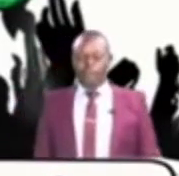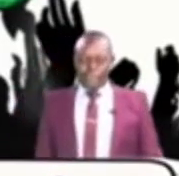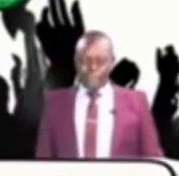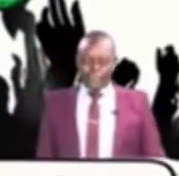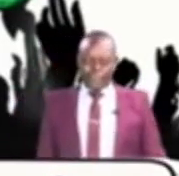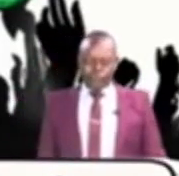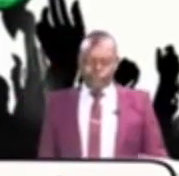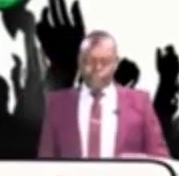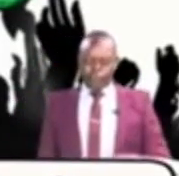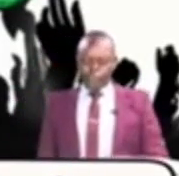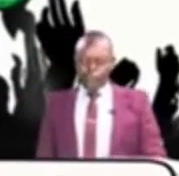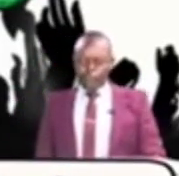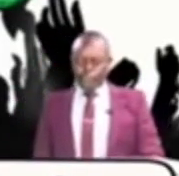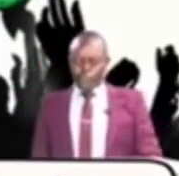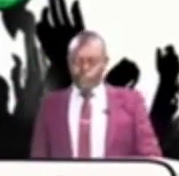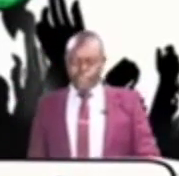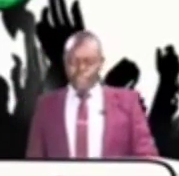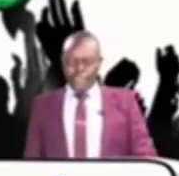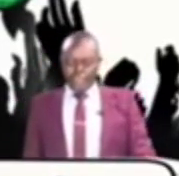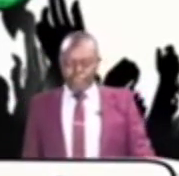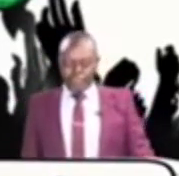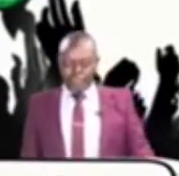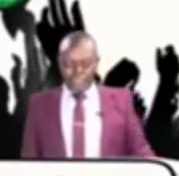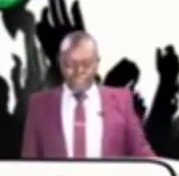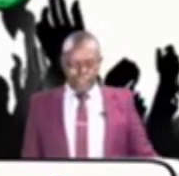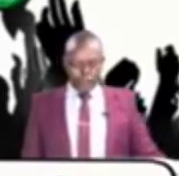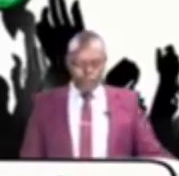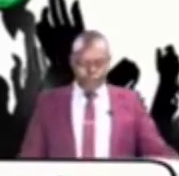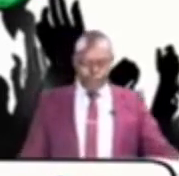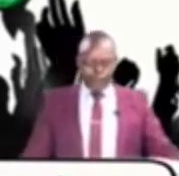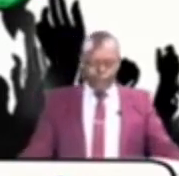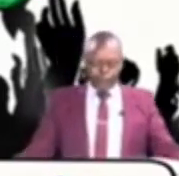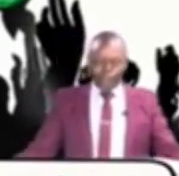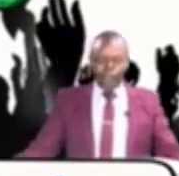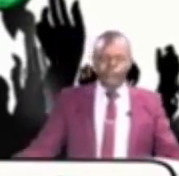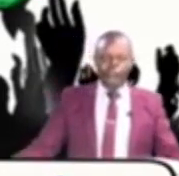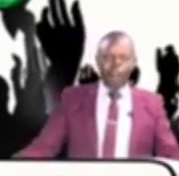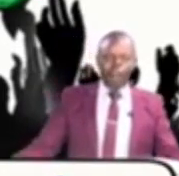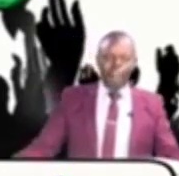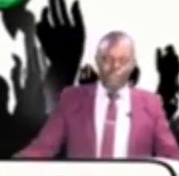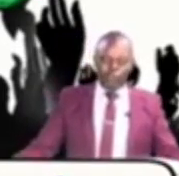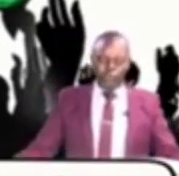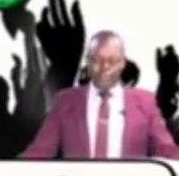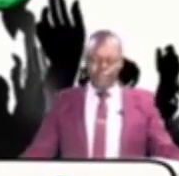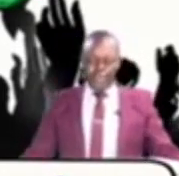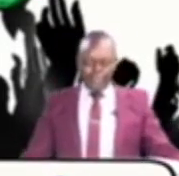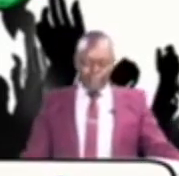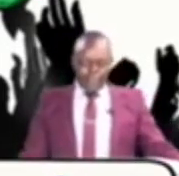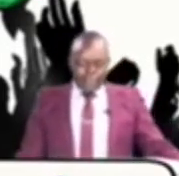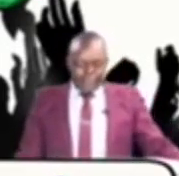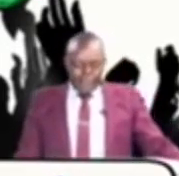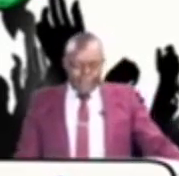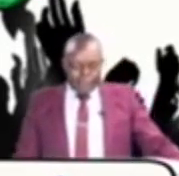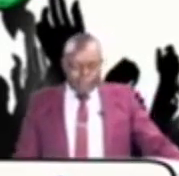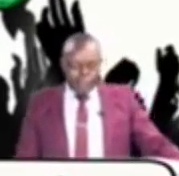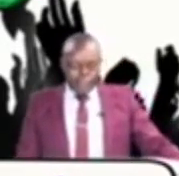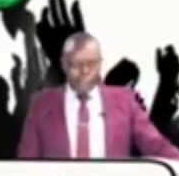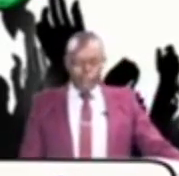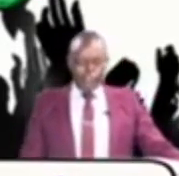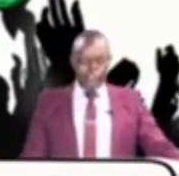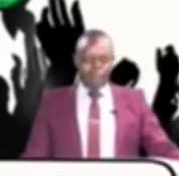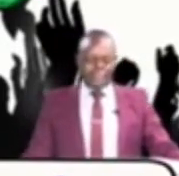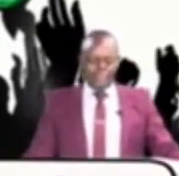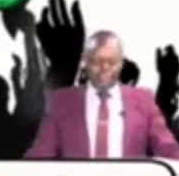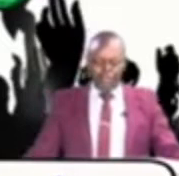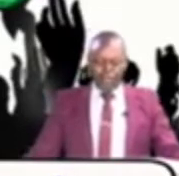God bless you so much. Nikataka tuende moja kwa moja kwenye Biblia zetu. ni vizuri na Biblia yako mahali pale ninaposhiriki kwenye